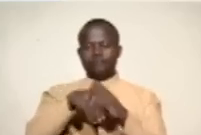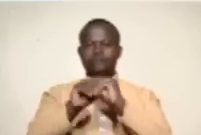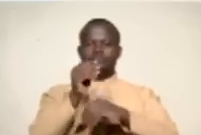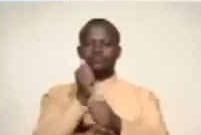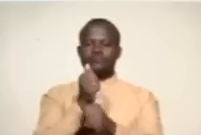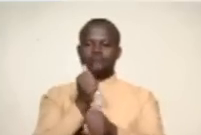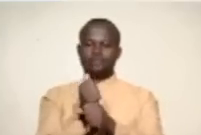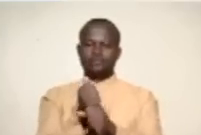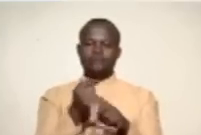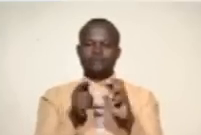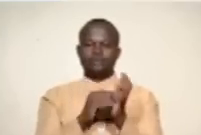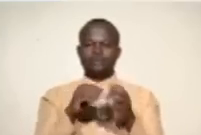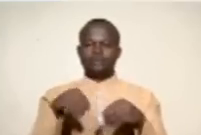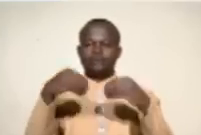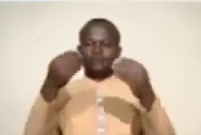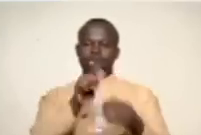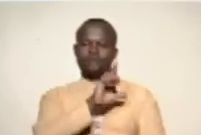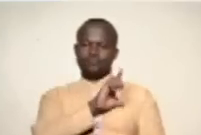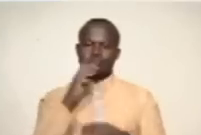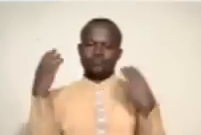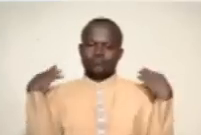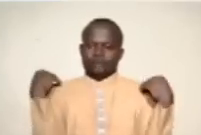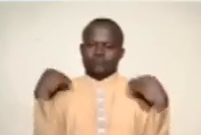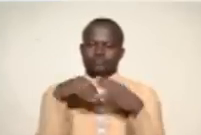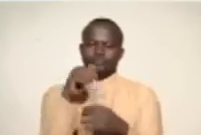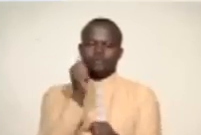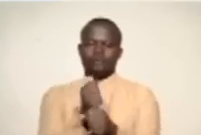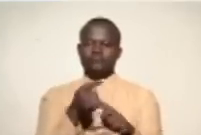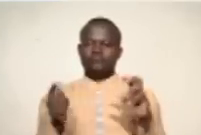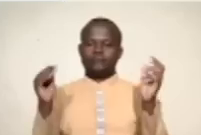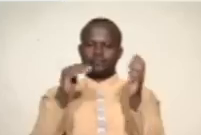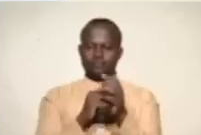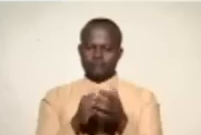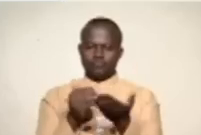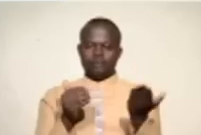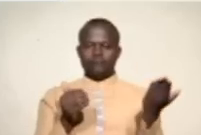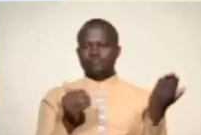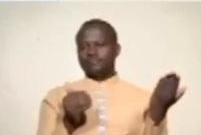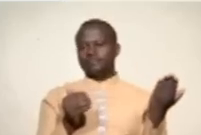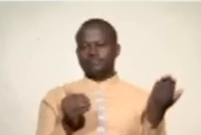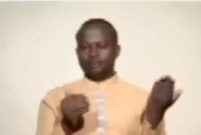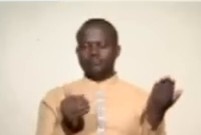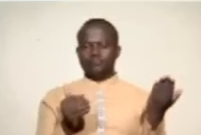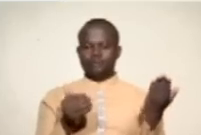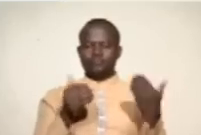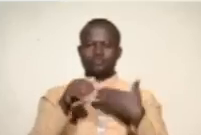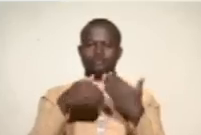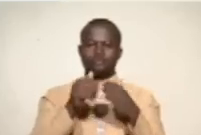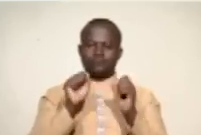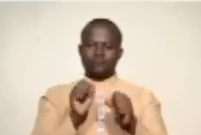ry'umurimo, mutanga amahirwe yo kwimenyereza umurimo kandi bikaba byajya